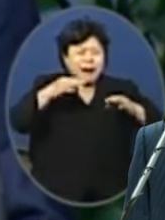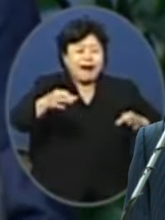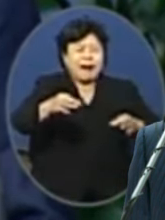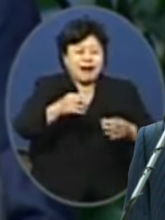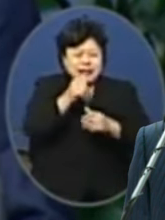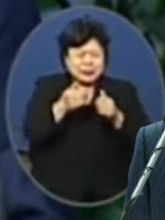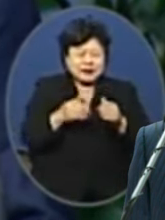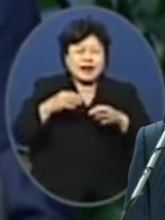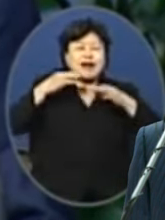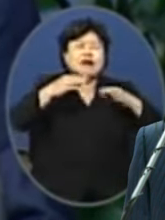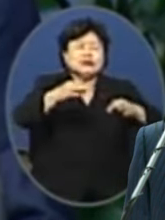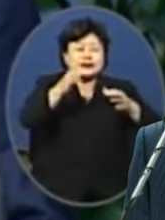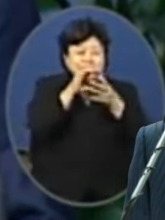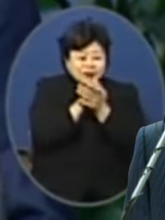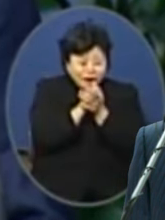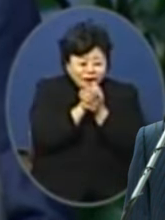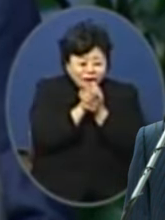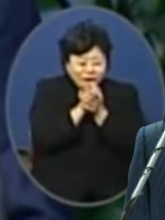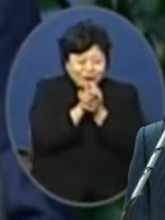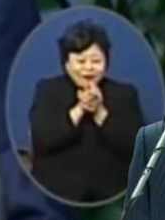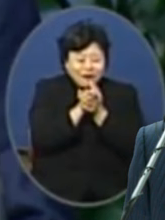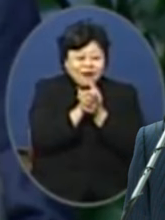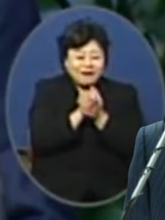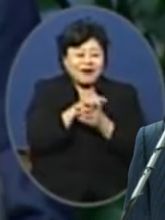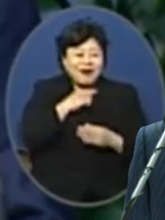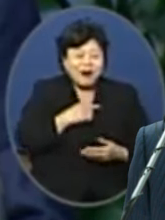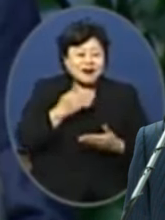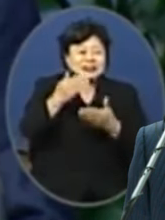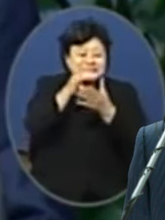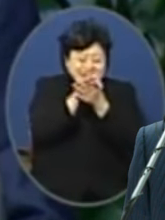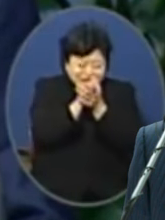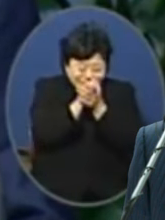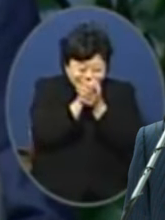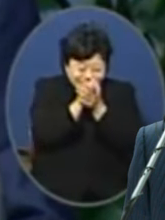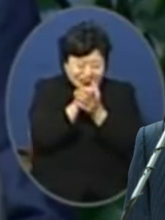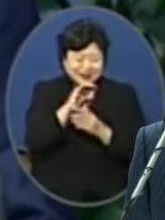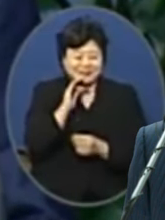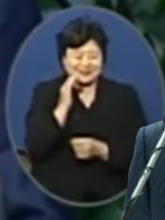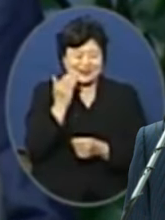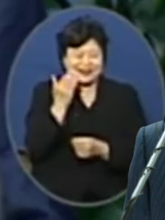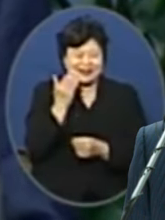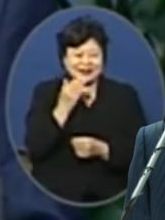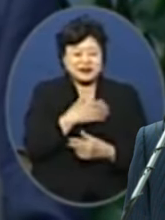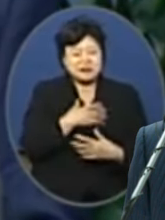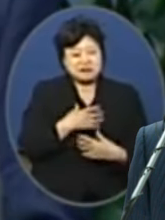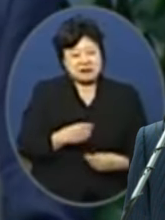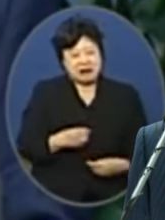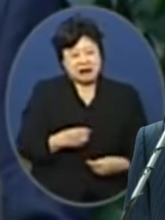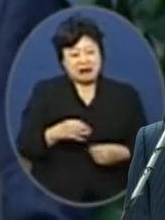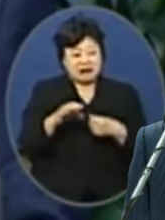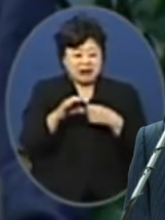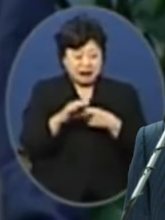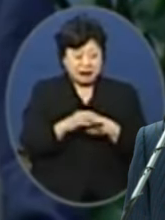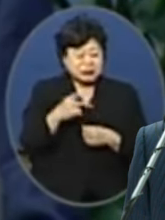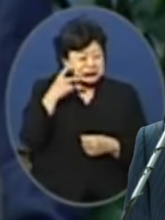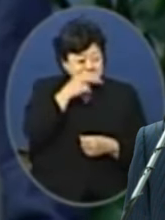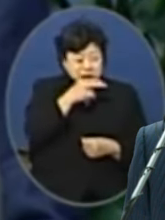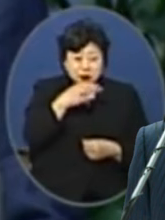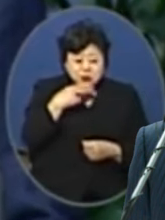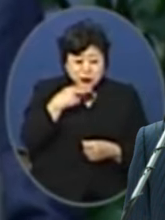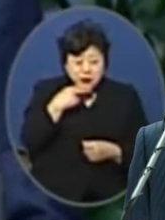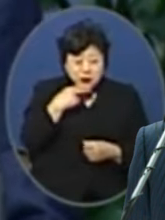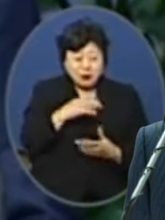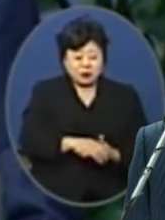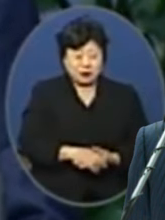쳐 하나님께 부르짖기도 하고 헌신적인 기도를 하게 되는 것입니다 편안하면 금식